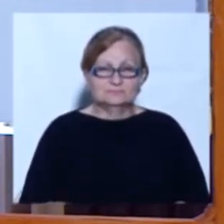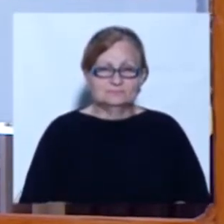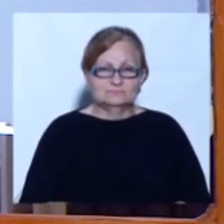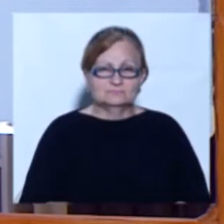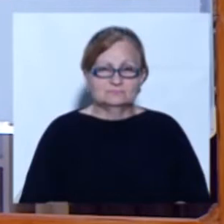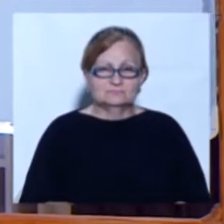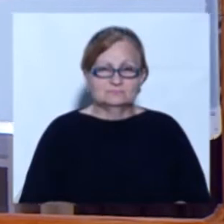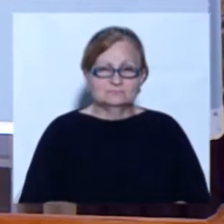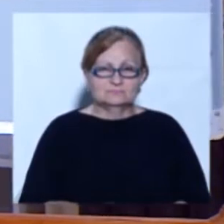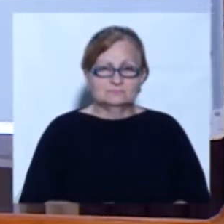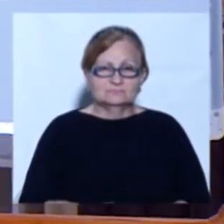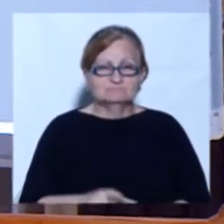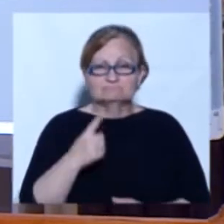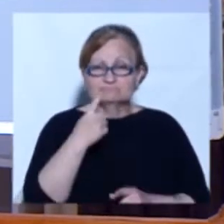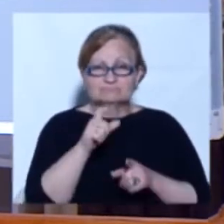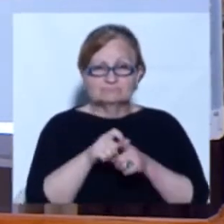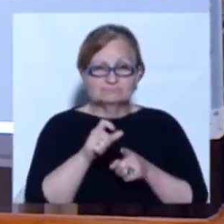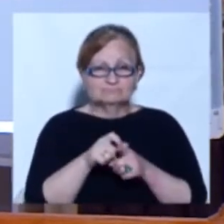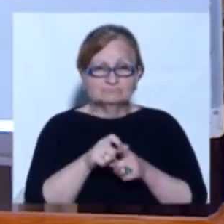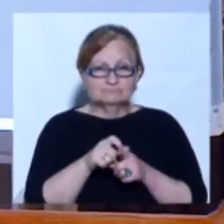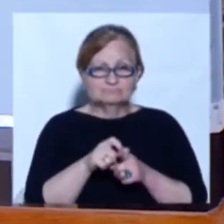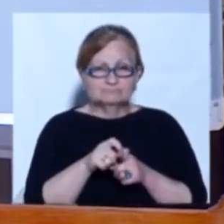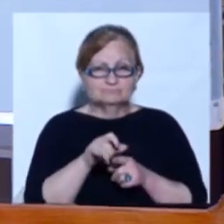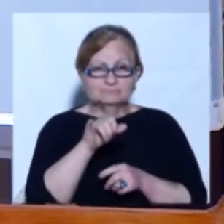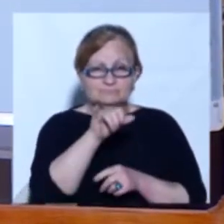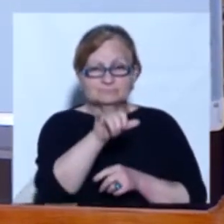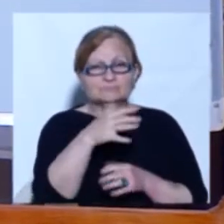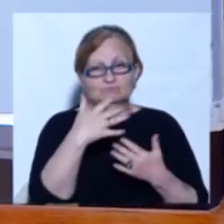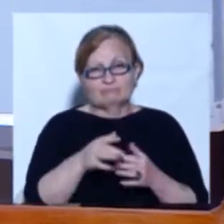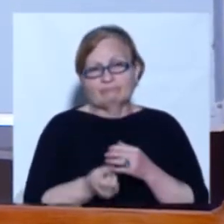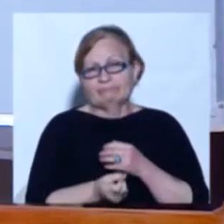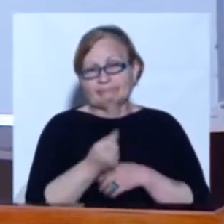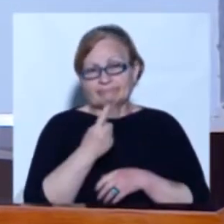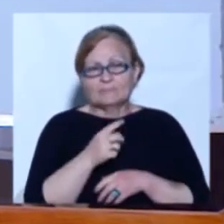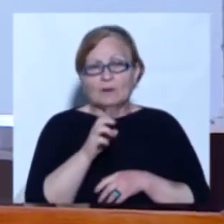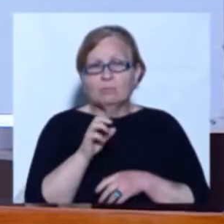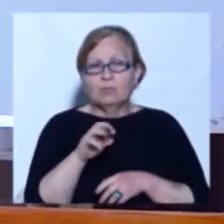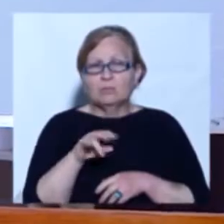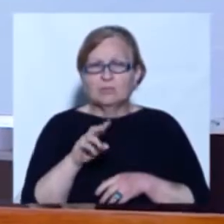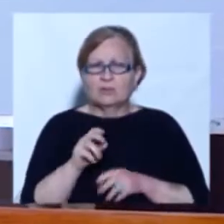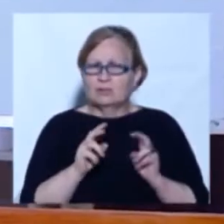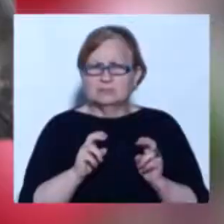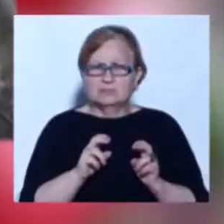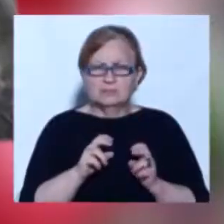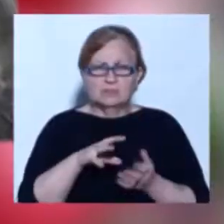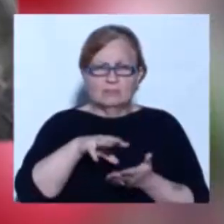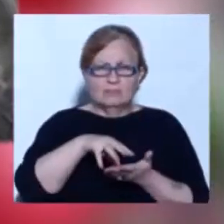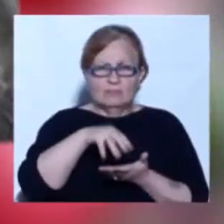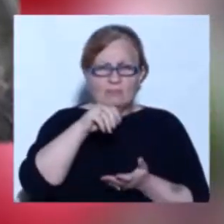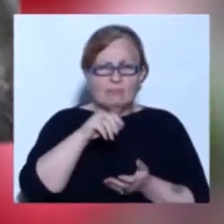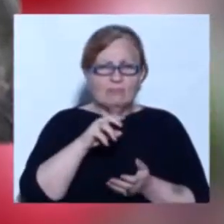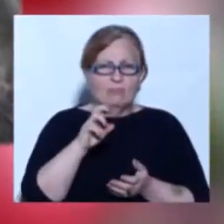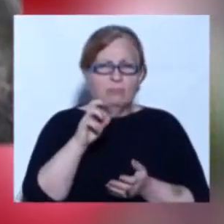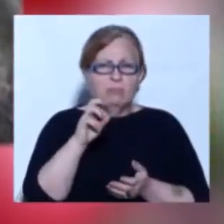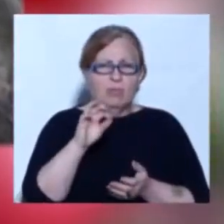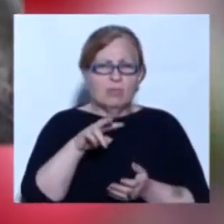ესე იგი ერთი სიტყვა უკვე თქვენ თან ამოვიდა. რას ნიშნავს ბოლოკა? ბოლოკი არის ბოსტნეული.